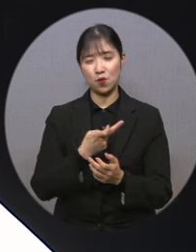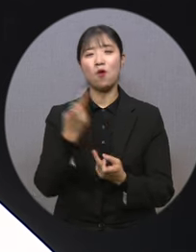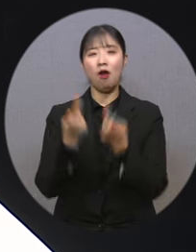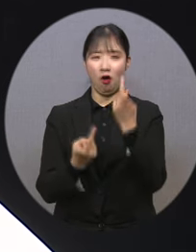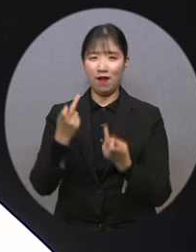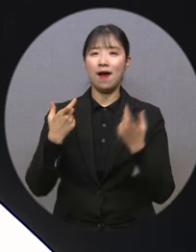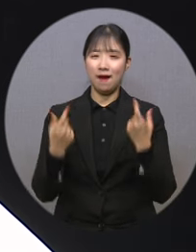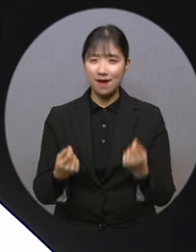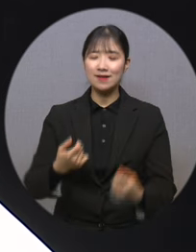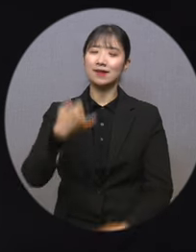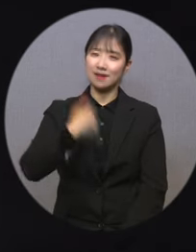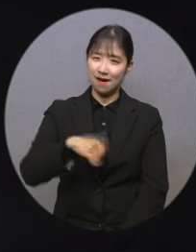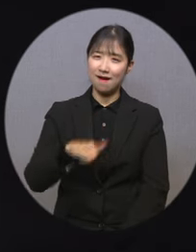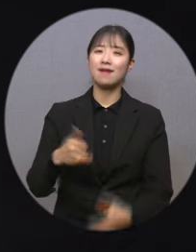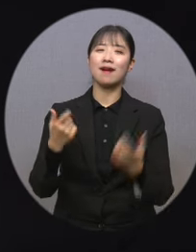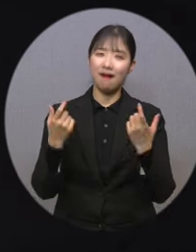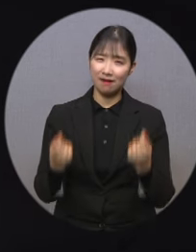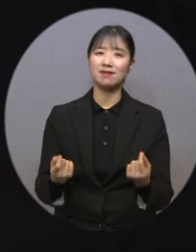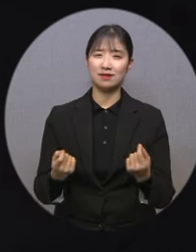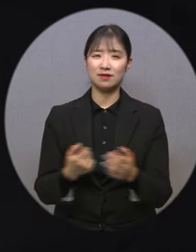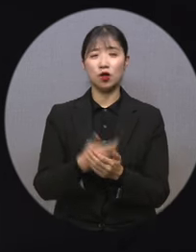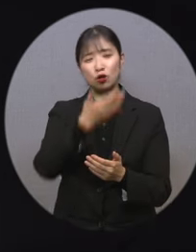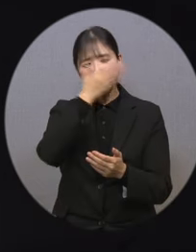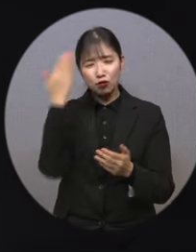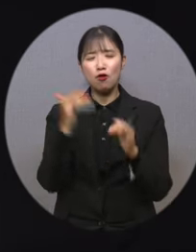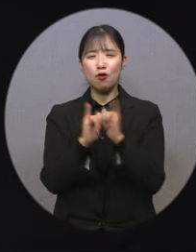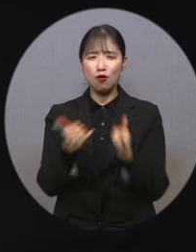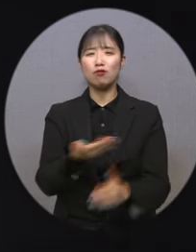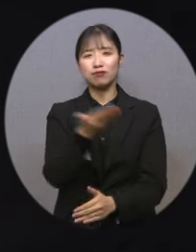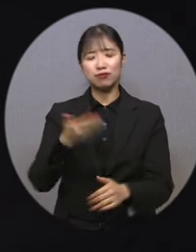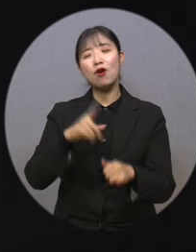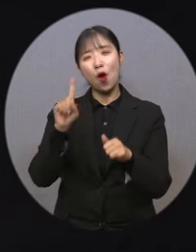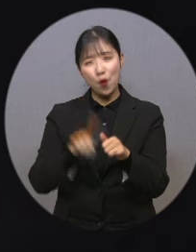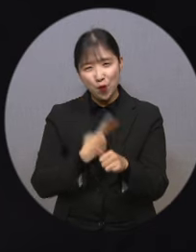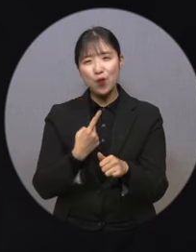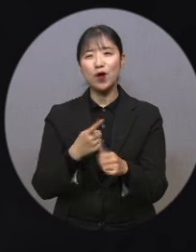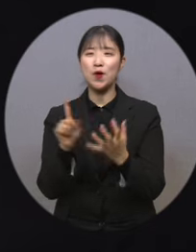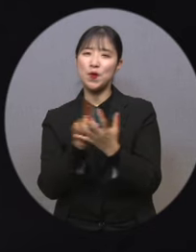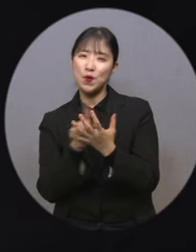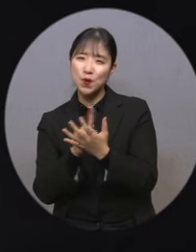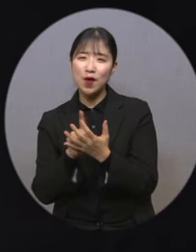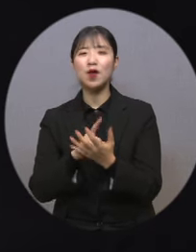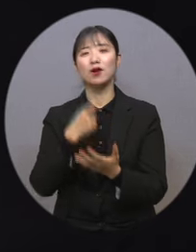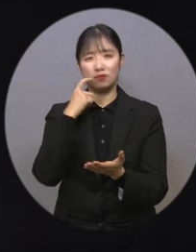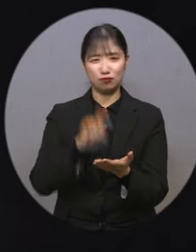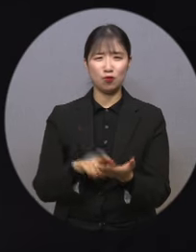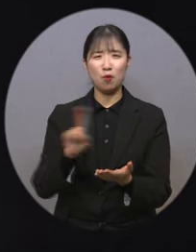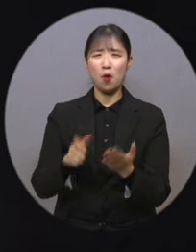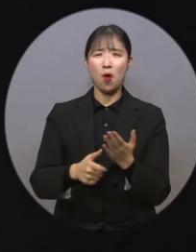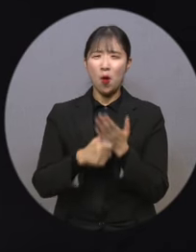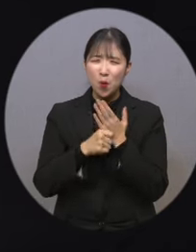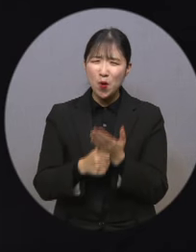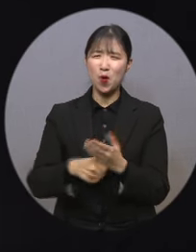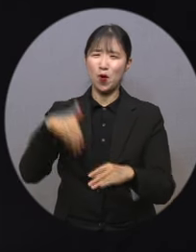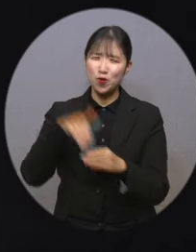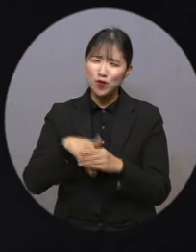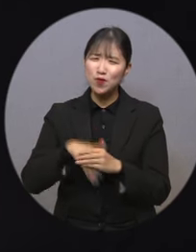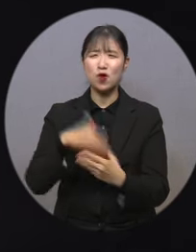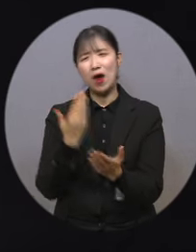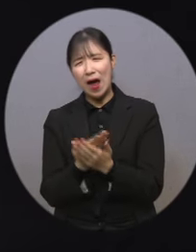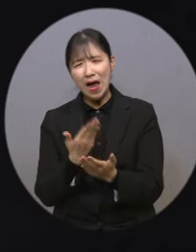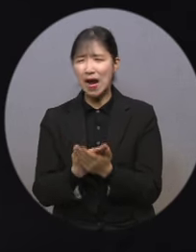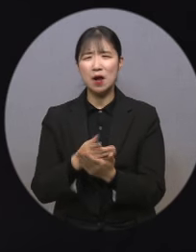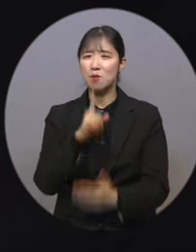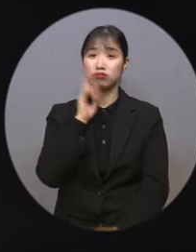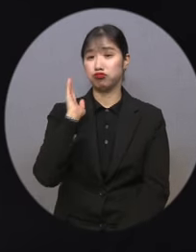형제처럼 자식처럼 뭐 청년들하고는 자연스러워요. 걔들한테 뭐 표를 달라 뭐 이런 얘기 할 필요가